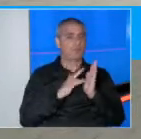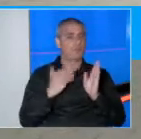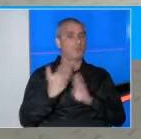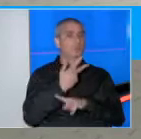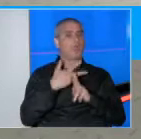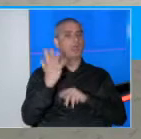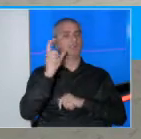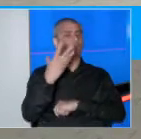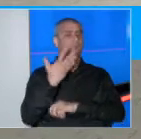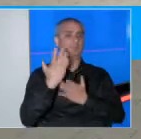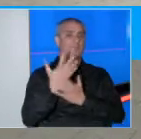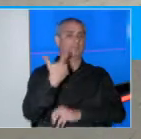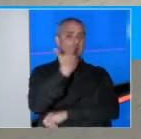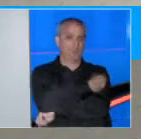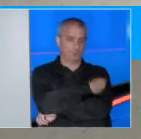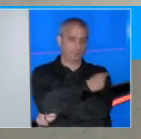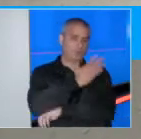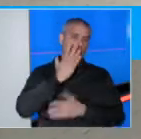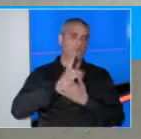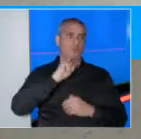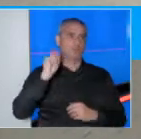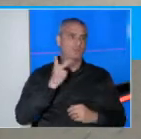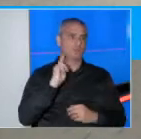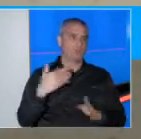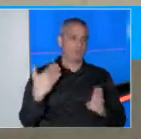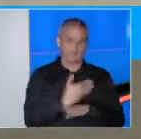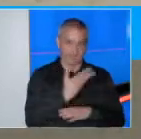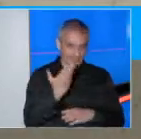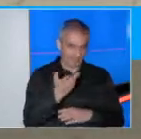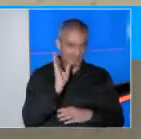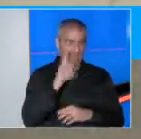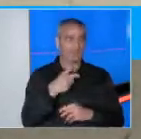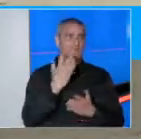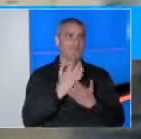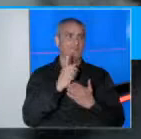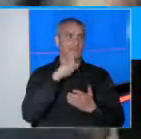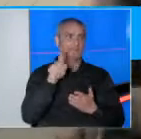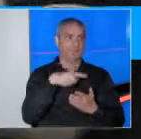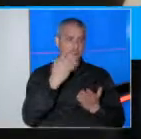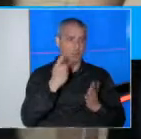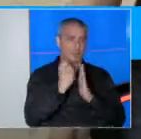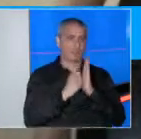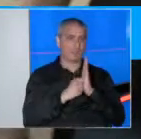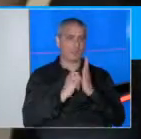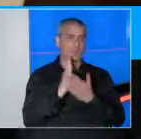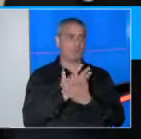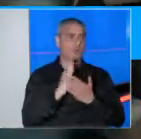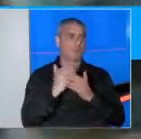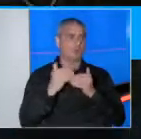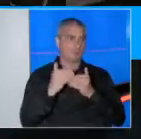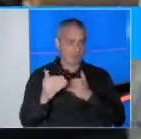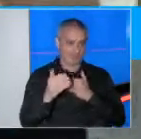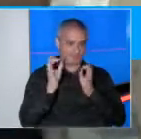רק מחוסנים ומחלימים, כולם יכולים להיכנס, גם התבטלו התקנות שקובעות